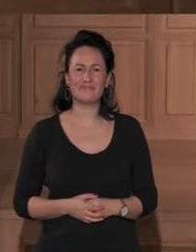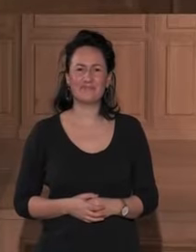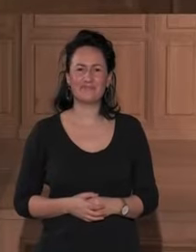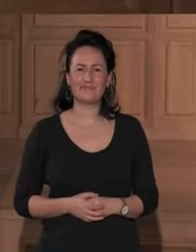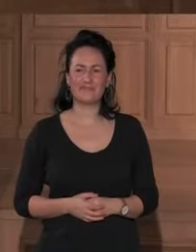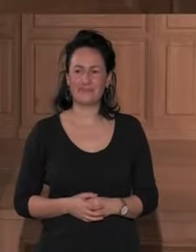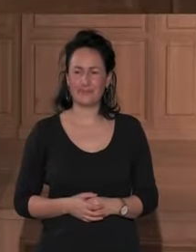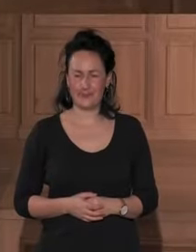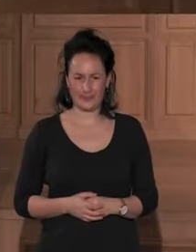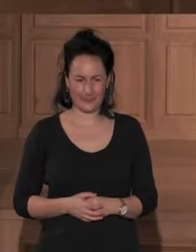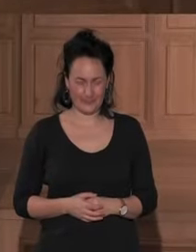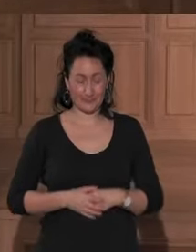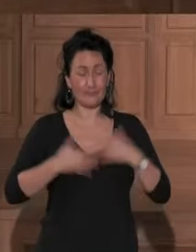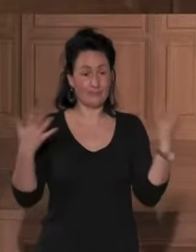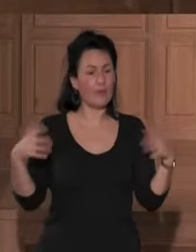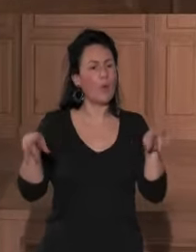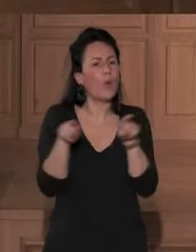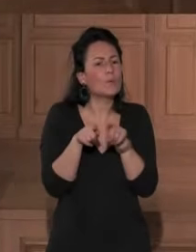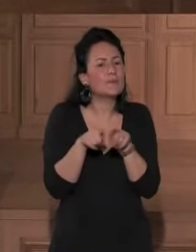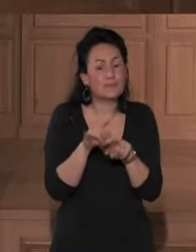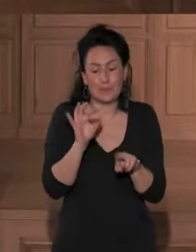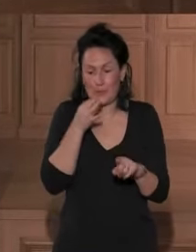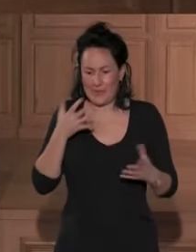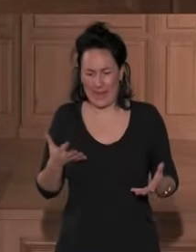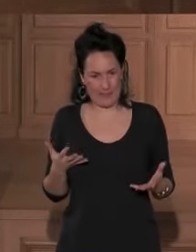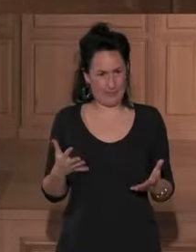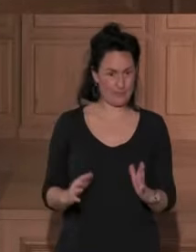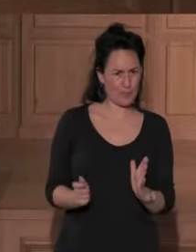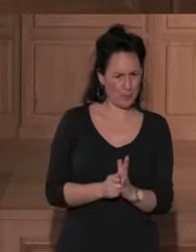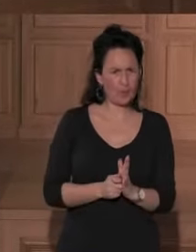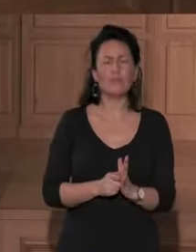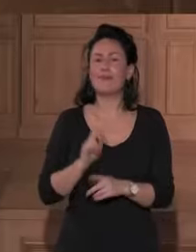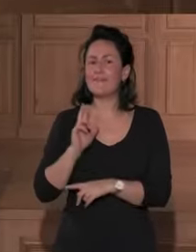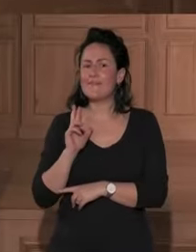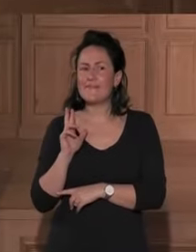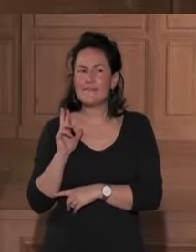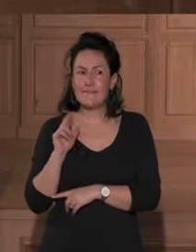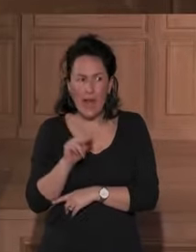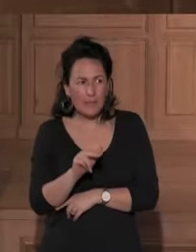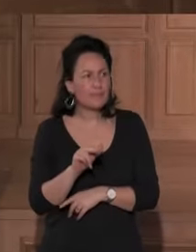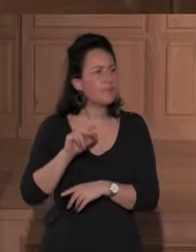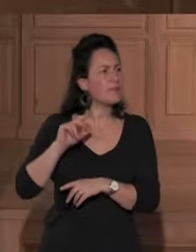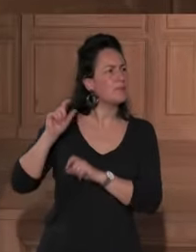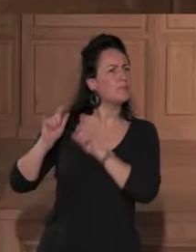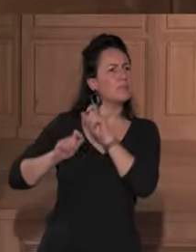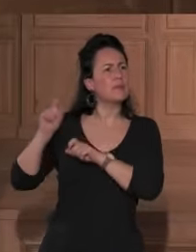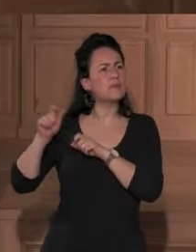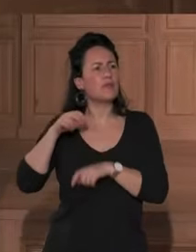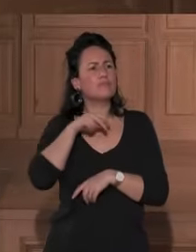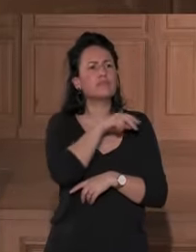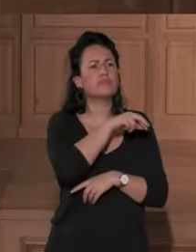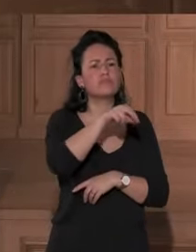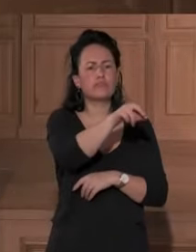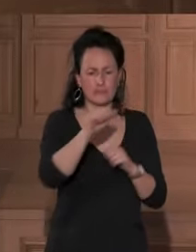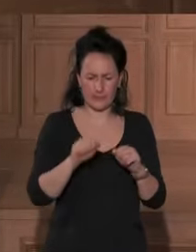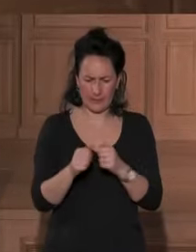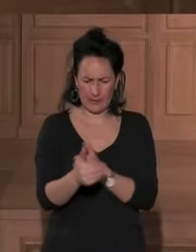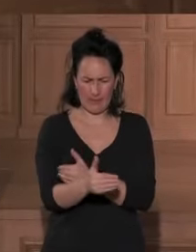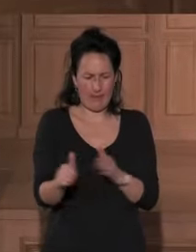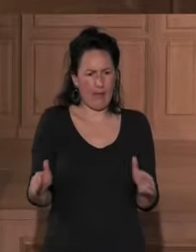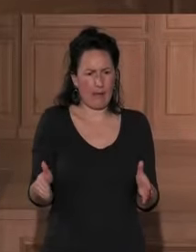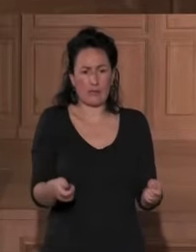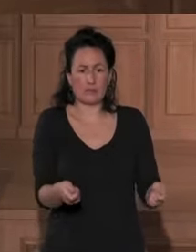Et puis, du coup, j'en profite de l'intermède, mais il va y avoir d'autres personnes qui vont passer parmi vous. Ceux-là, ils vont remplacer avec des caisses. Et ces